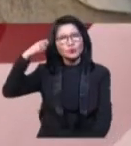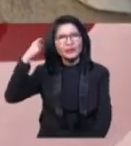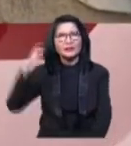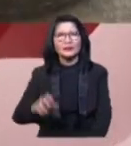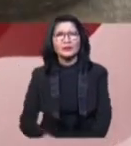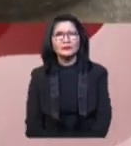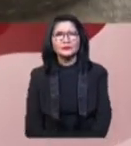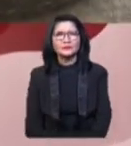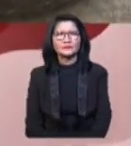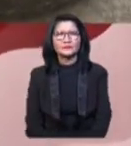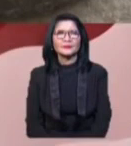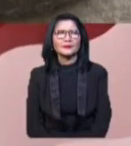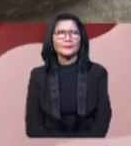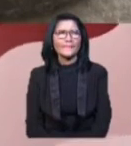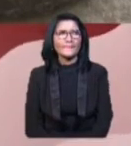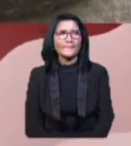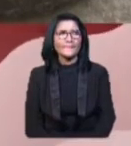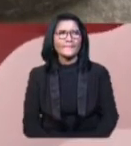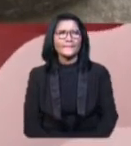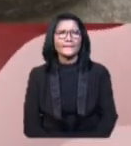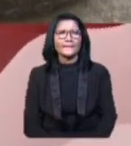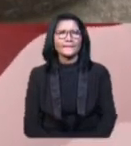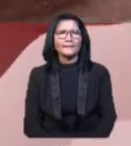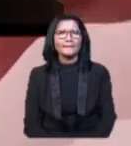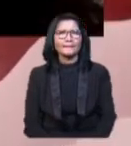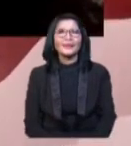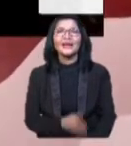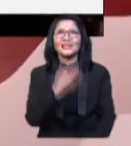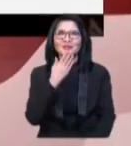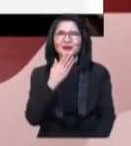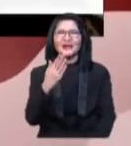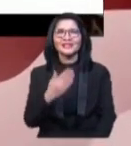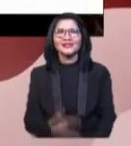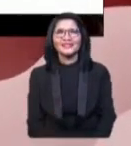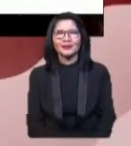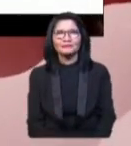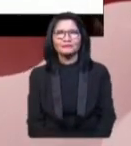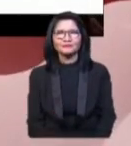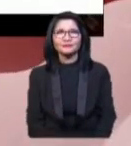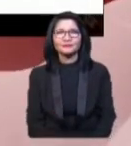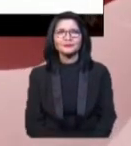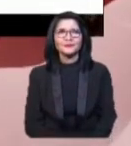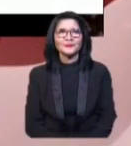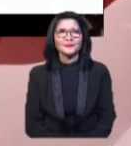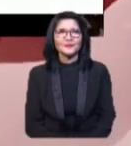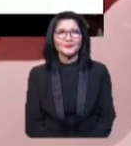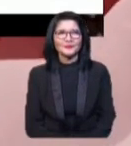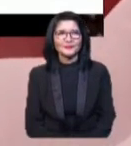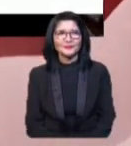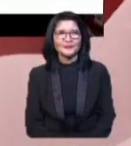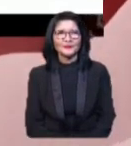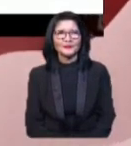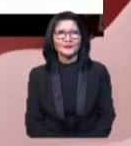kerjaan. Itu sih kalau dari... Baik, betul sekali. Terima kasih Mbak Christine atas sedikit